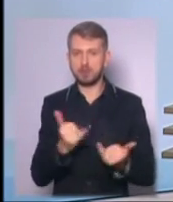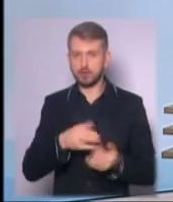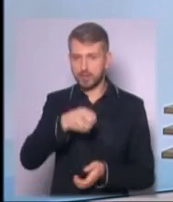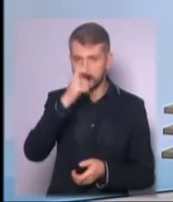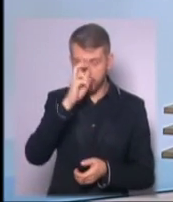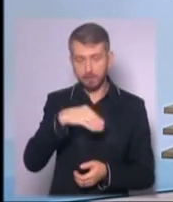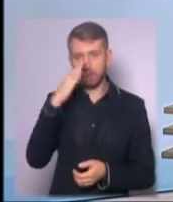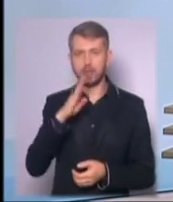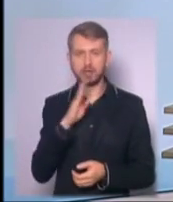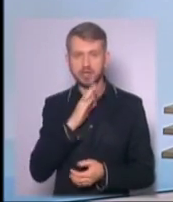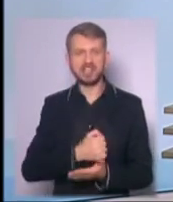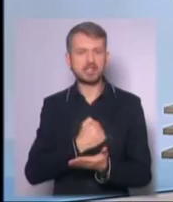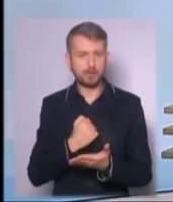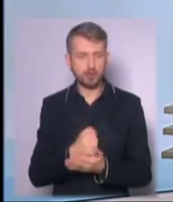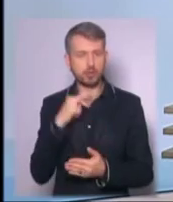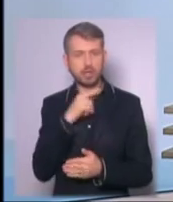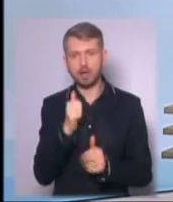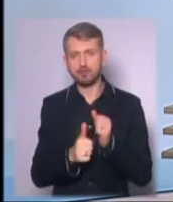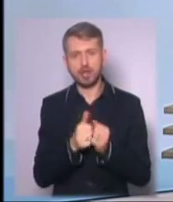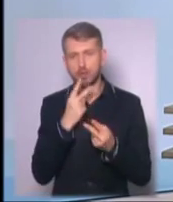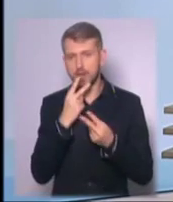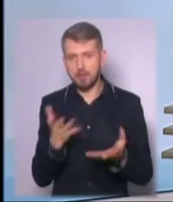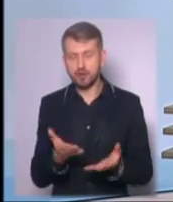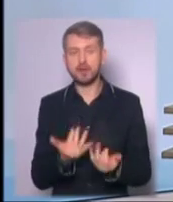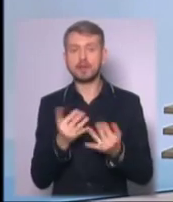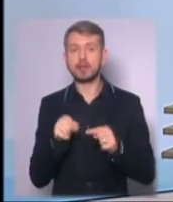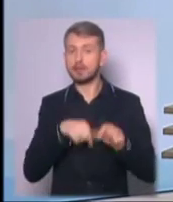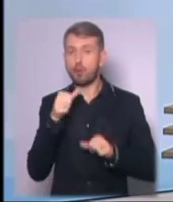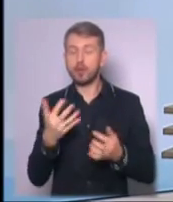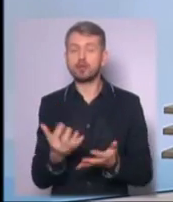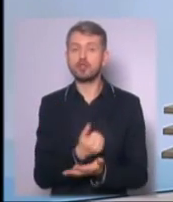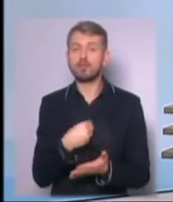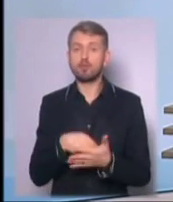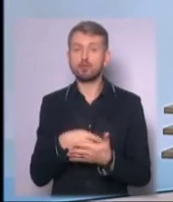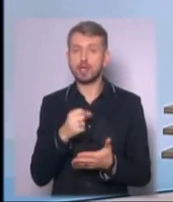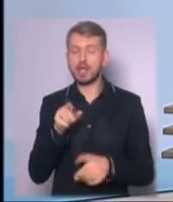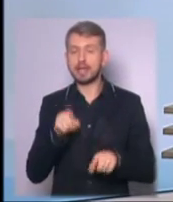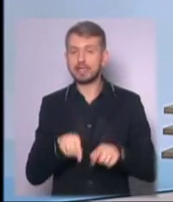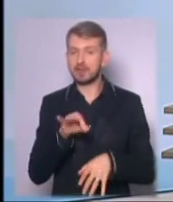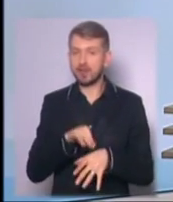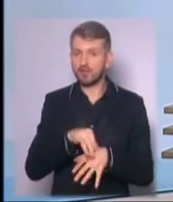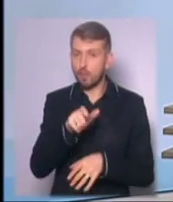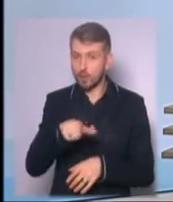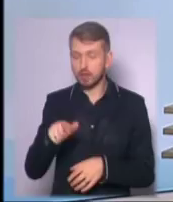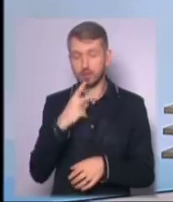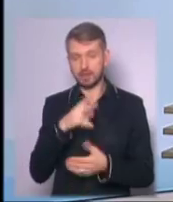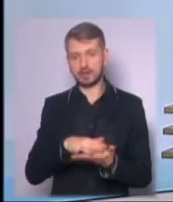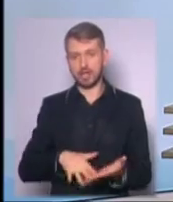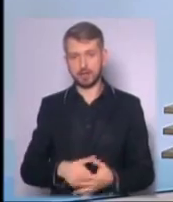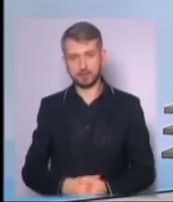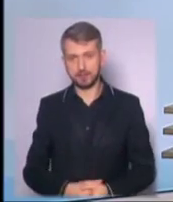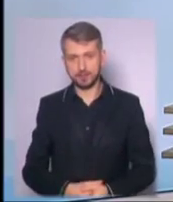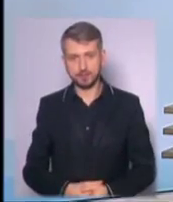та батьки стверджують, ліків часто не бачать. Скільки цьогоріч знайшли у бюджеті на рідкісних хворих – далі у сюжеті.